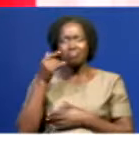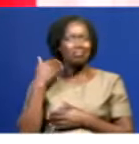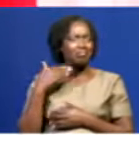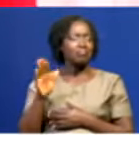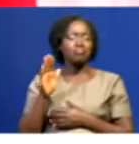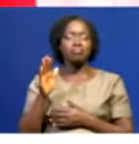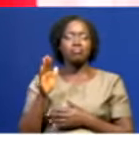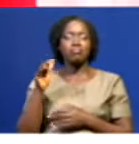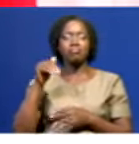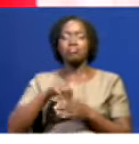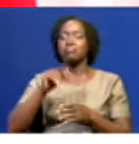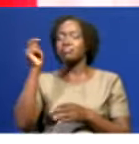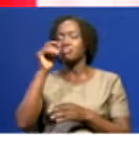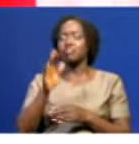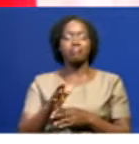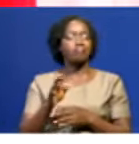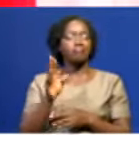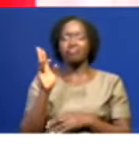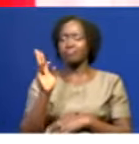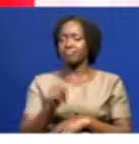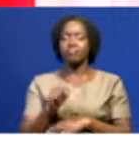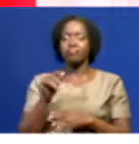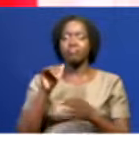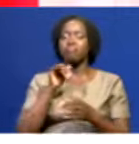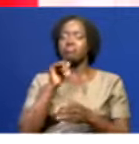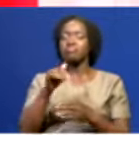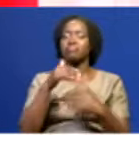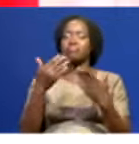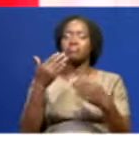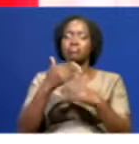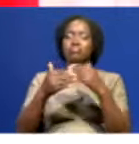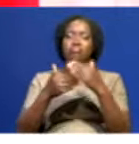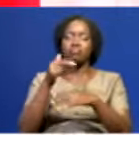kulete chuki kwa Wakenya. That is not how we build a nation.